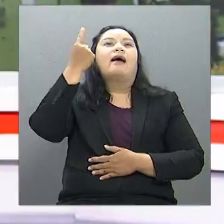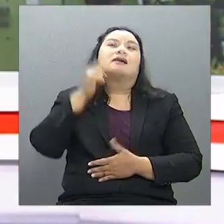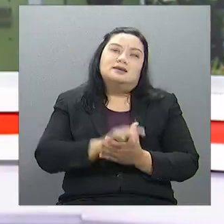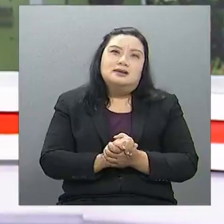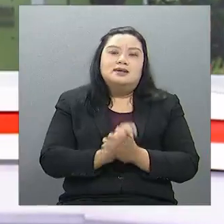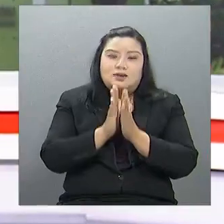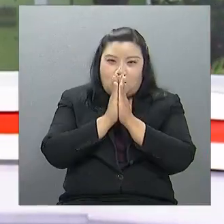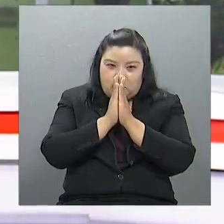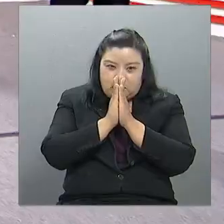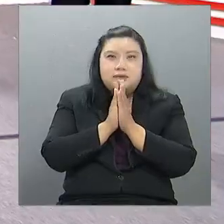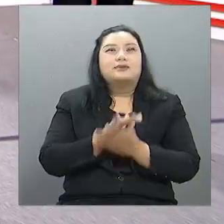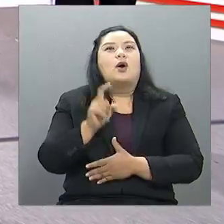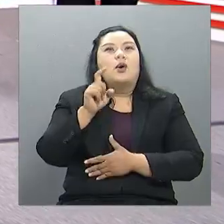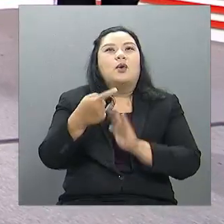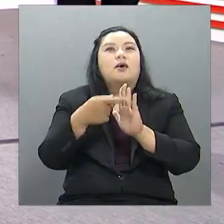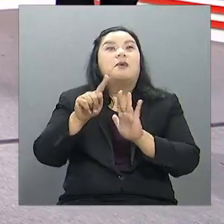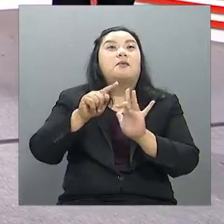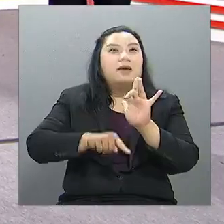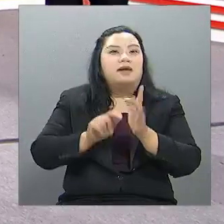บาทขอบคุครับ